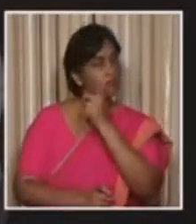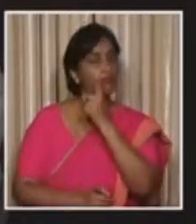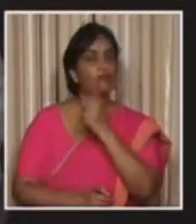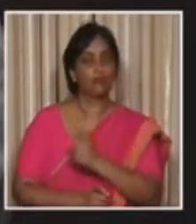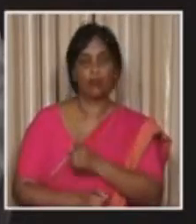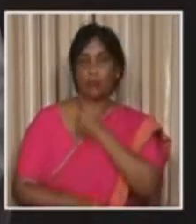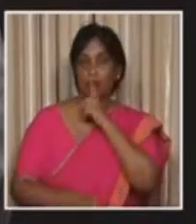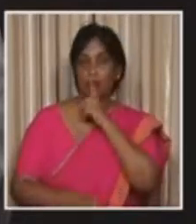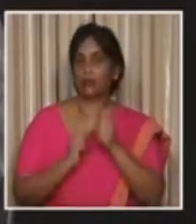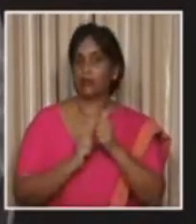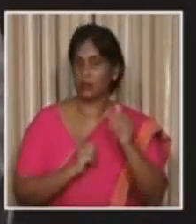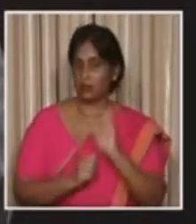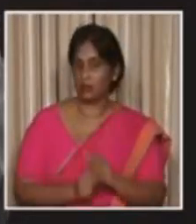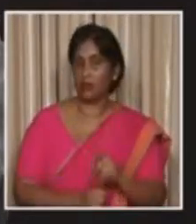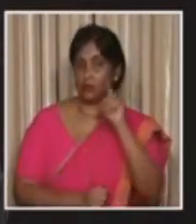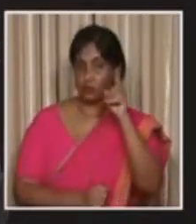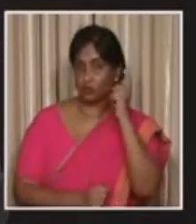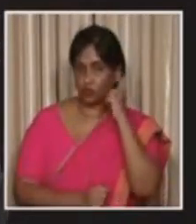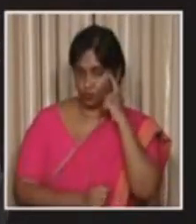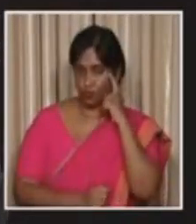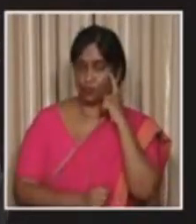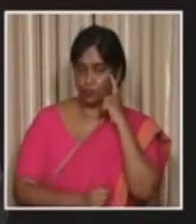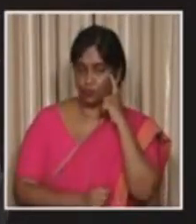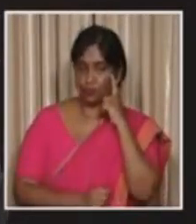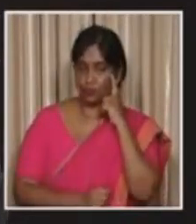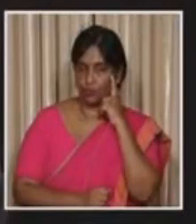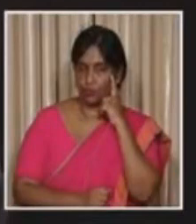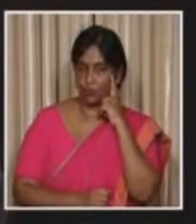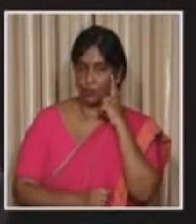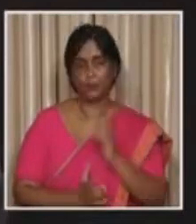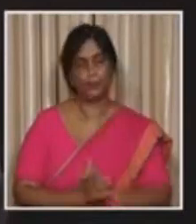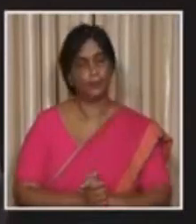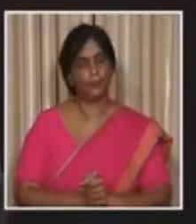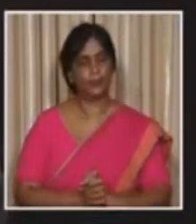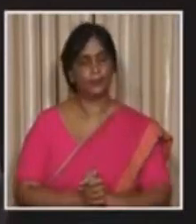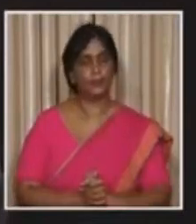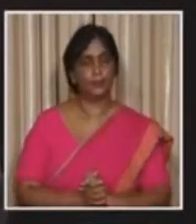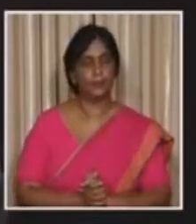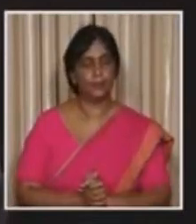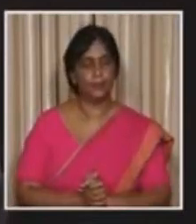තර්ජනාත්මකව කතා කිරීමට කටයුතු කරා. ඔබතුමා දන්නවා මේ